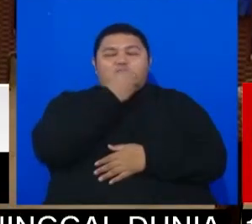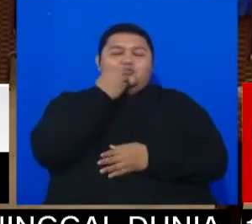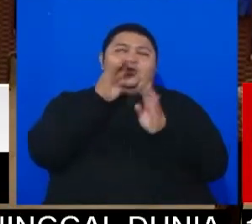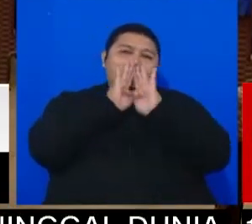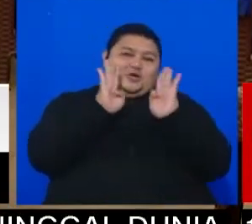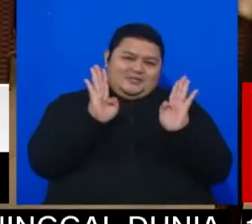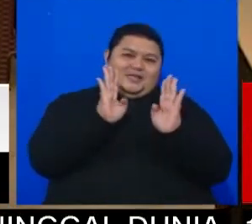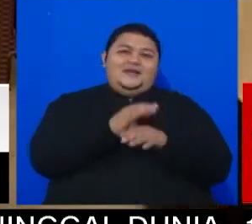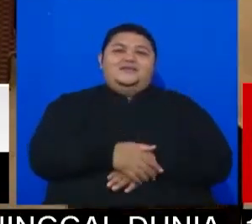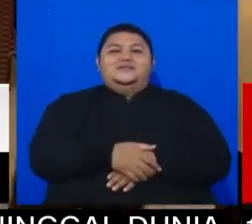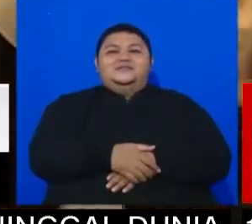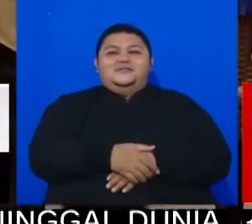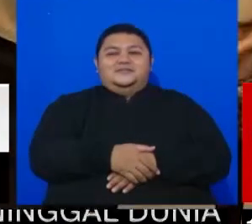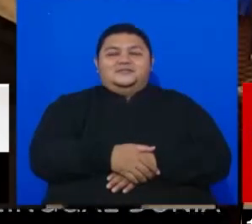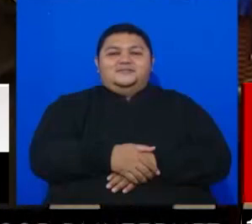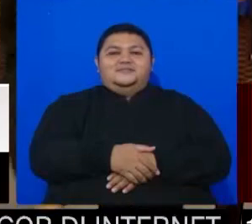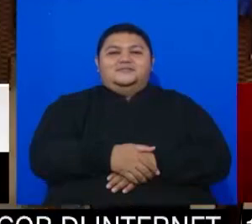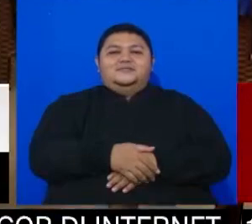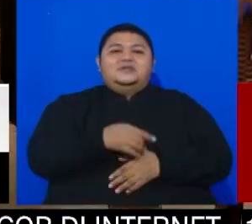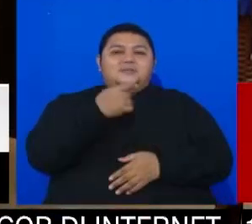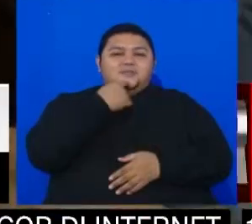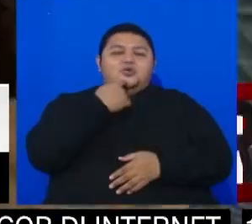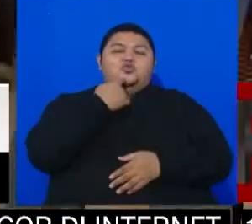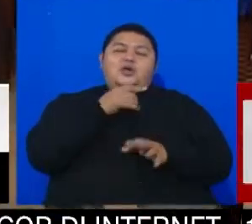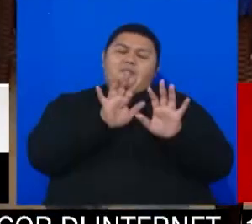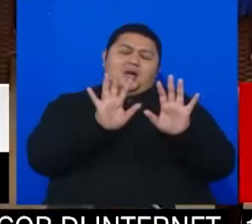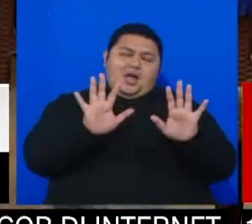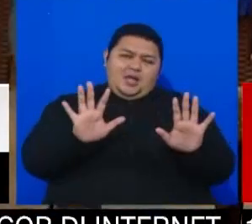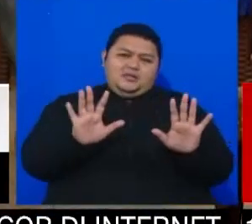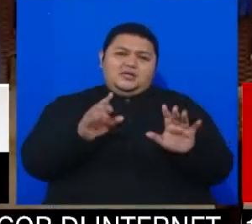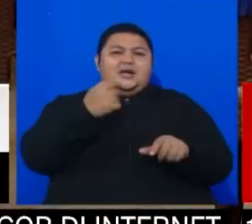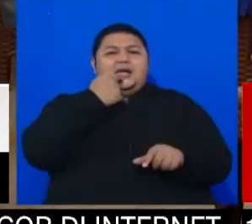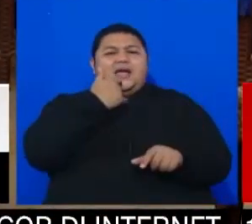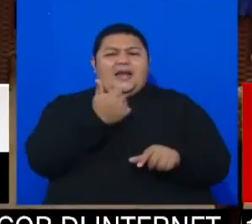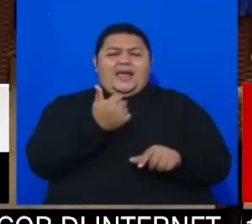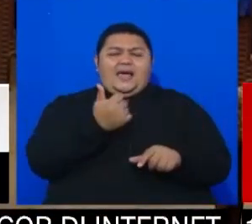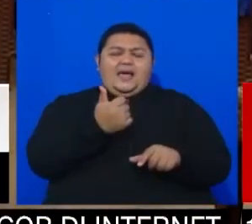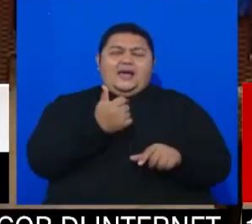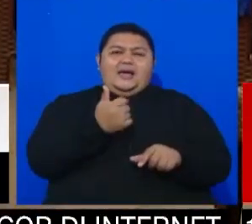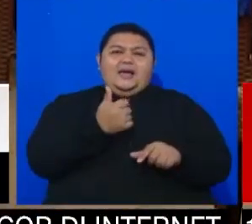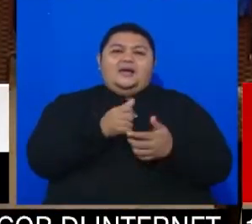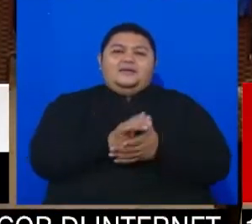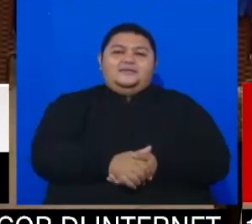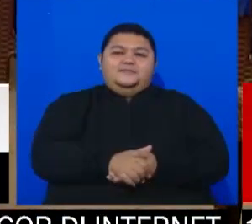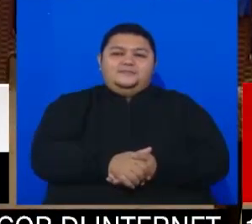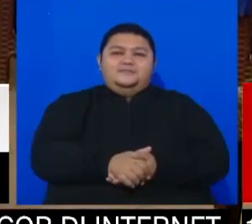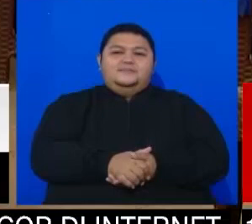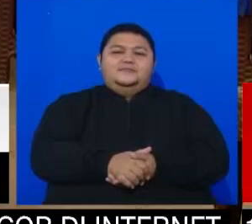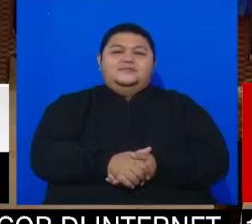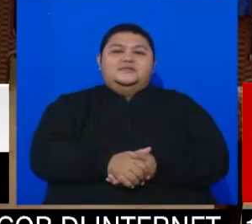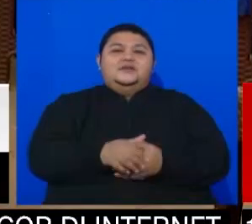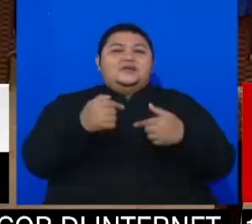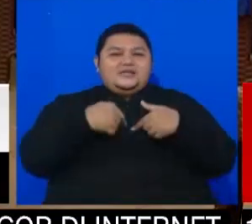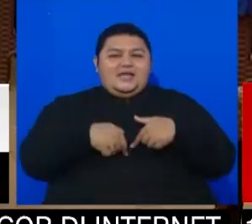kalau bingung. Menunya banyak, rasanya juga enak, dan yang paling penting porsinya itu pas banget. Perjalanan saya menjadi